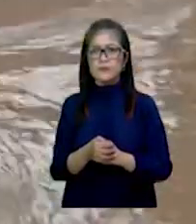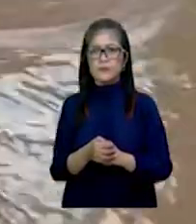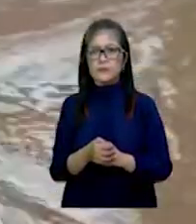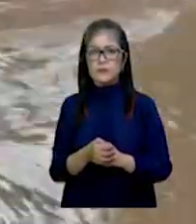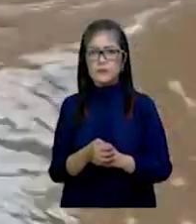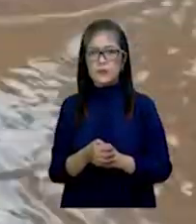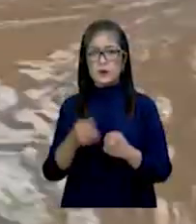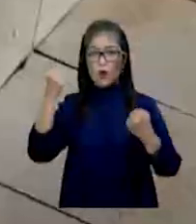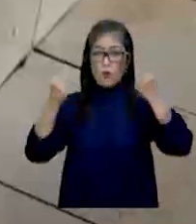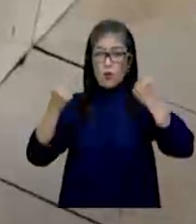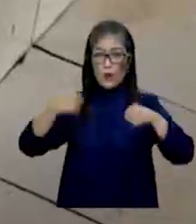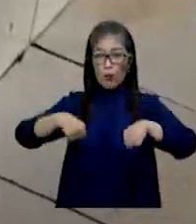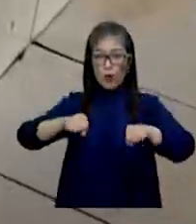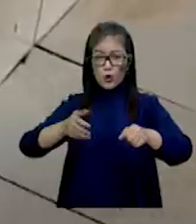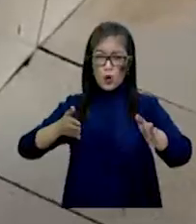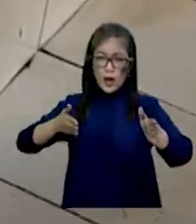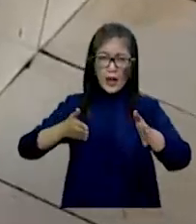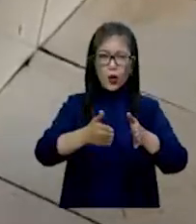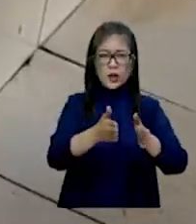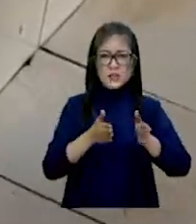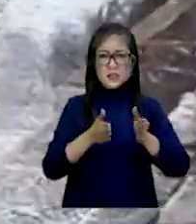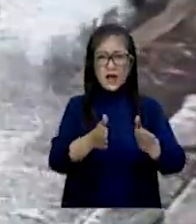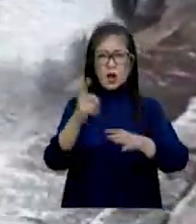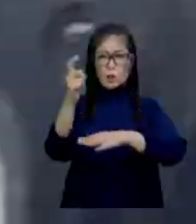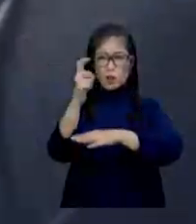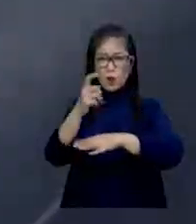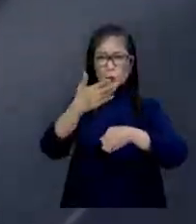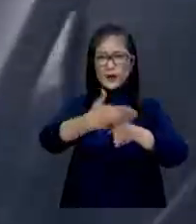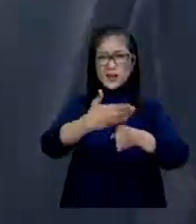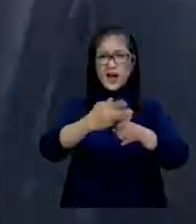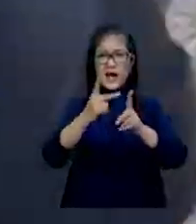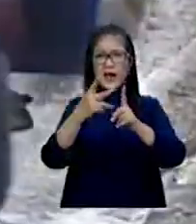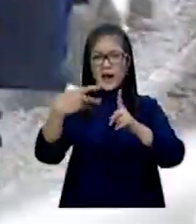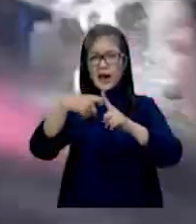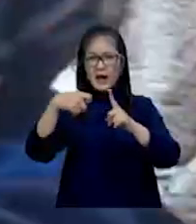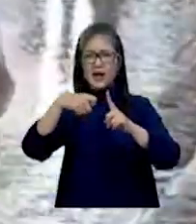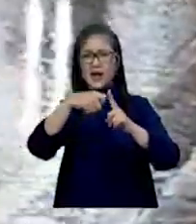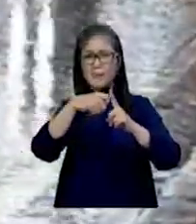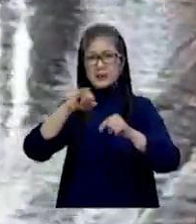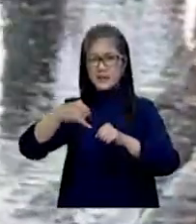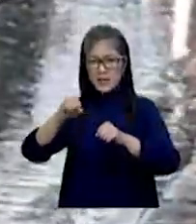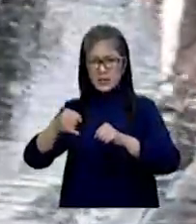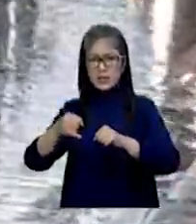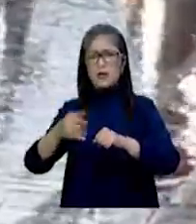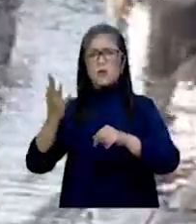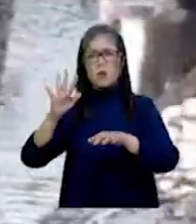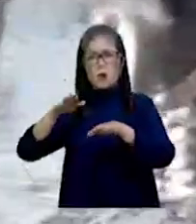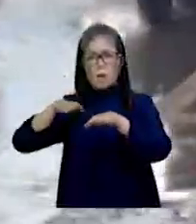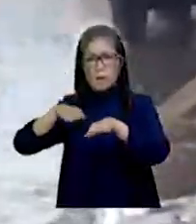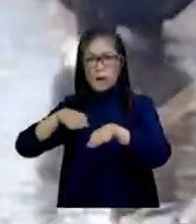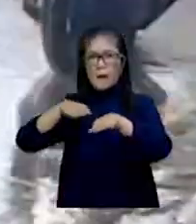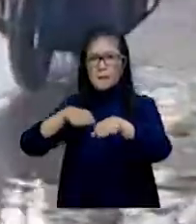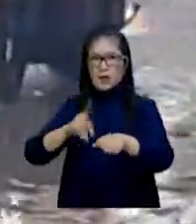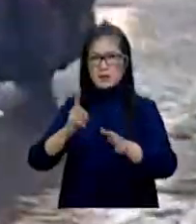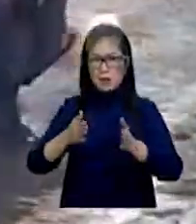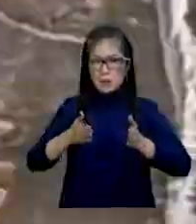Pengendara yang melintasi Jalan Raya Bogor, pertigaan Hek Kramat Jati, Jakarta Timur melambatkan laju kendaraannya. Kali baru yang mengalir di samping